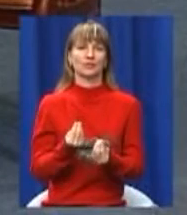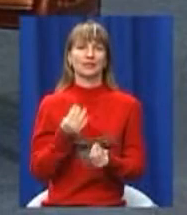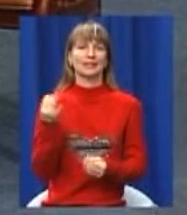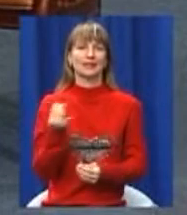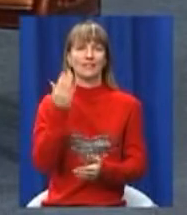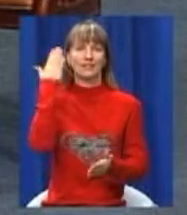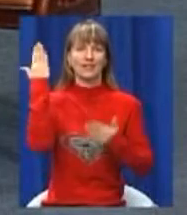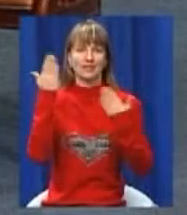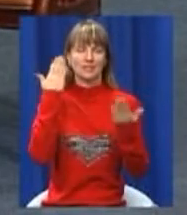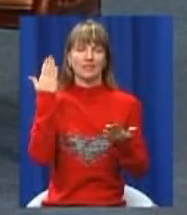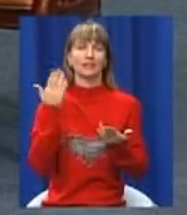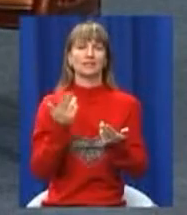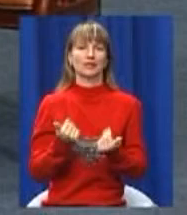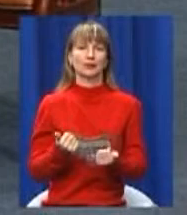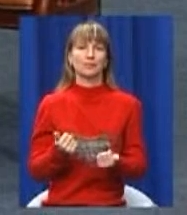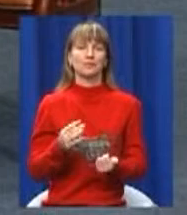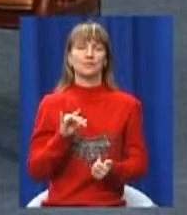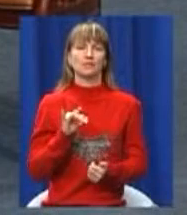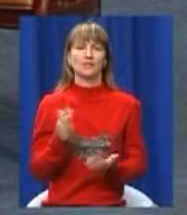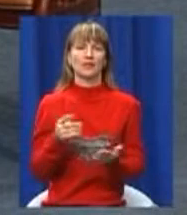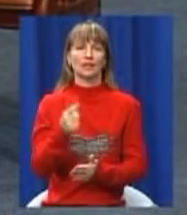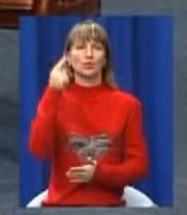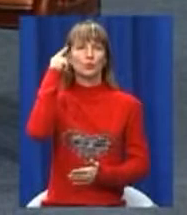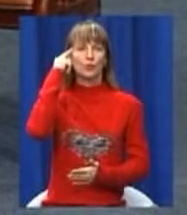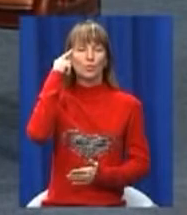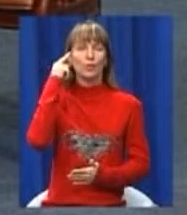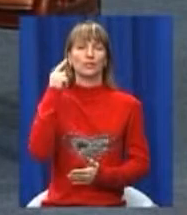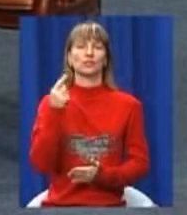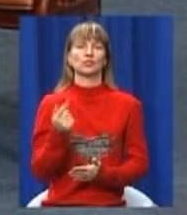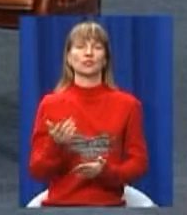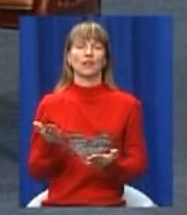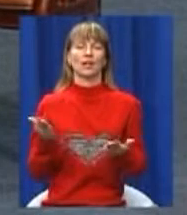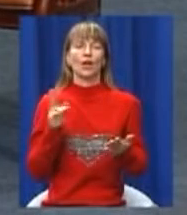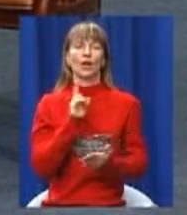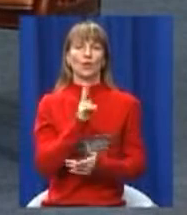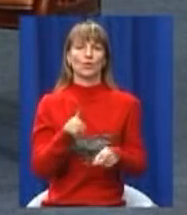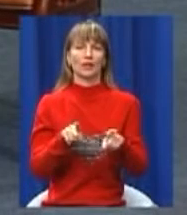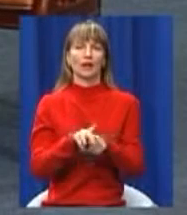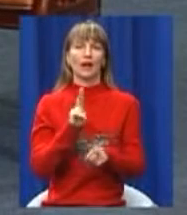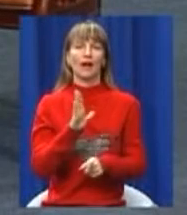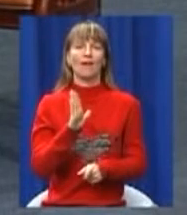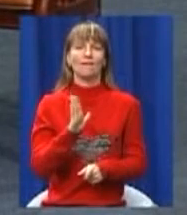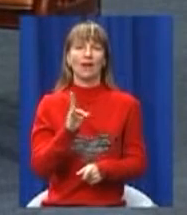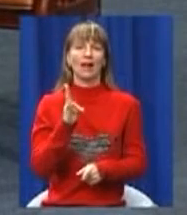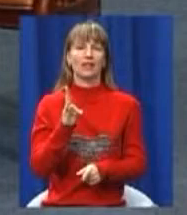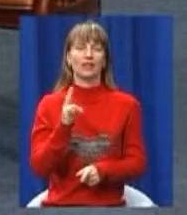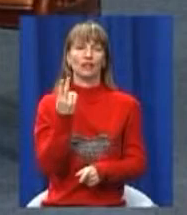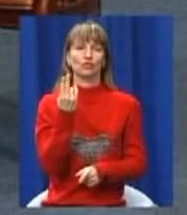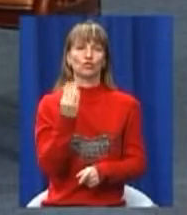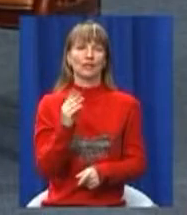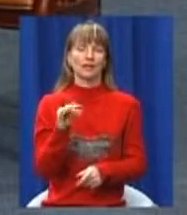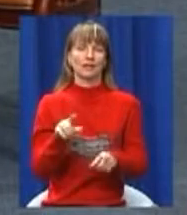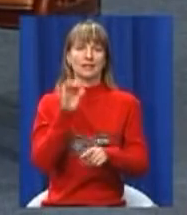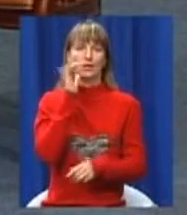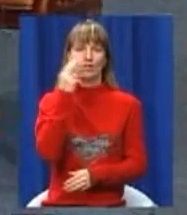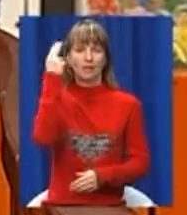цікаві, веселі речі, так? Так, ну, а як ти думаєш, як, ну, хто такі КВНчик, як вони виглядають? Це, напевно, такі от серйозні